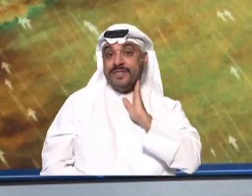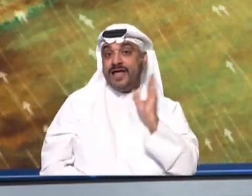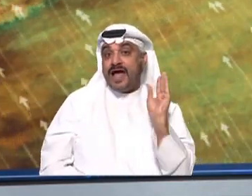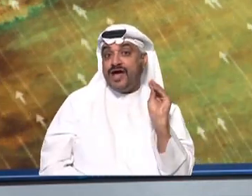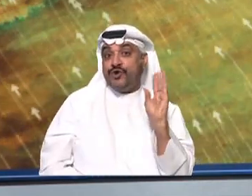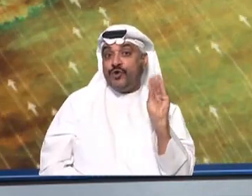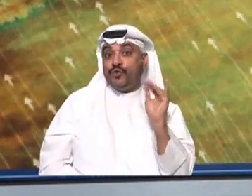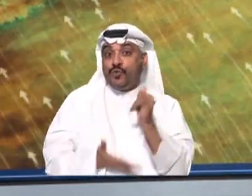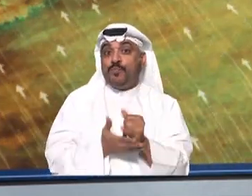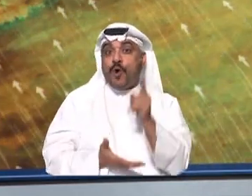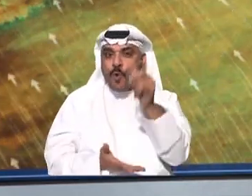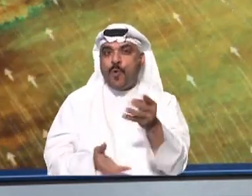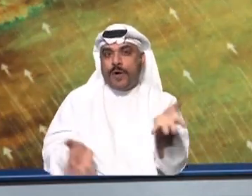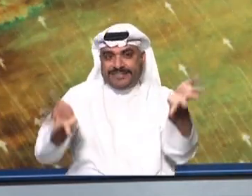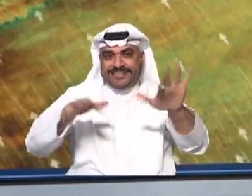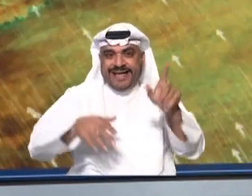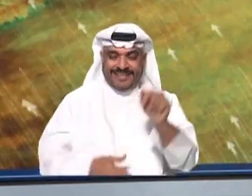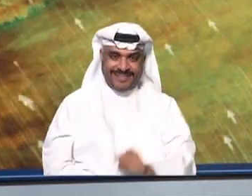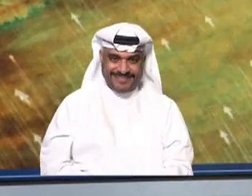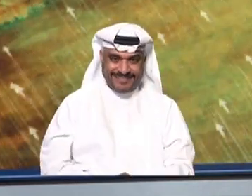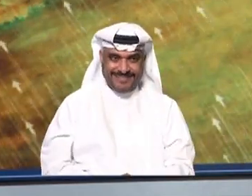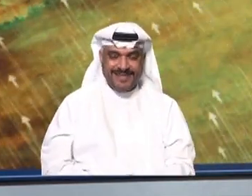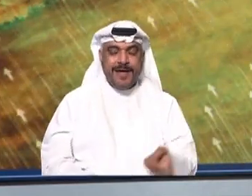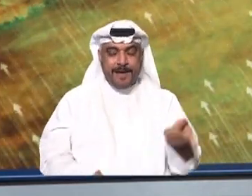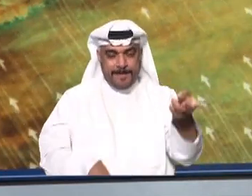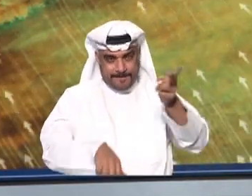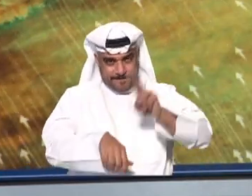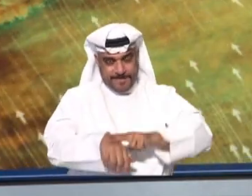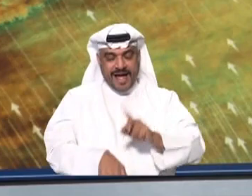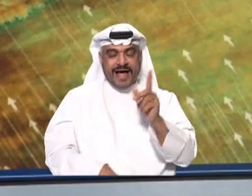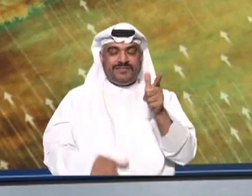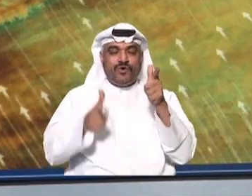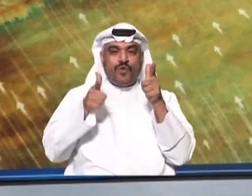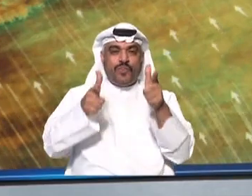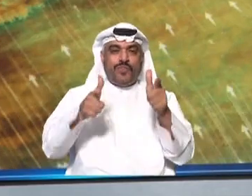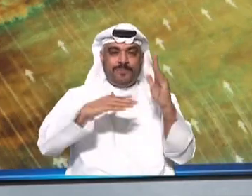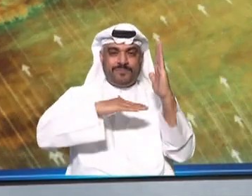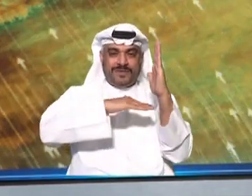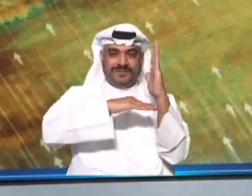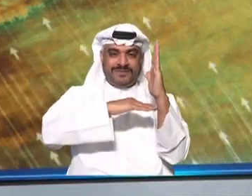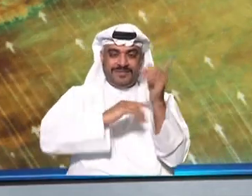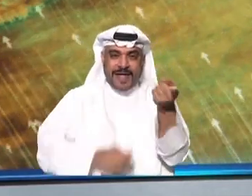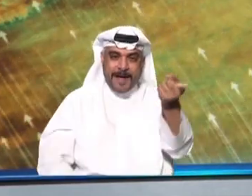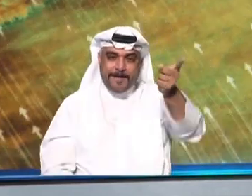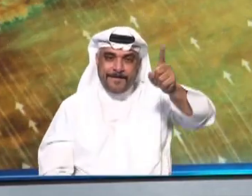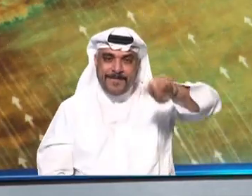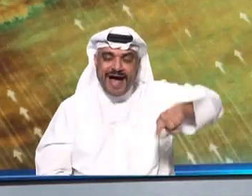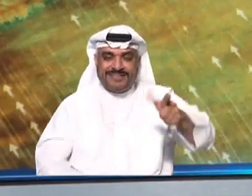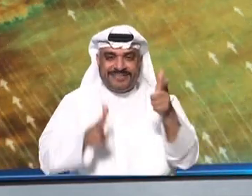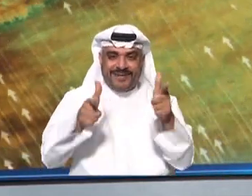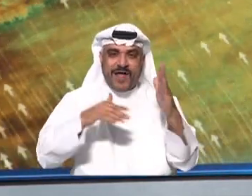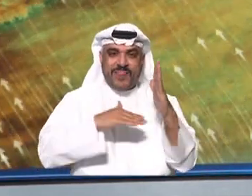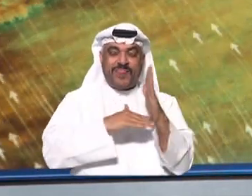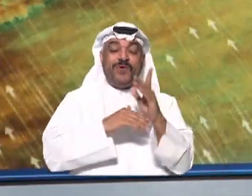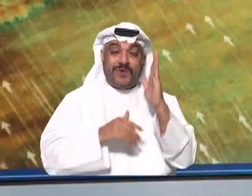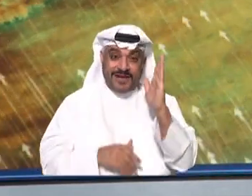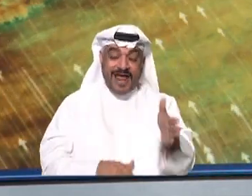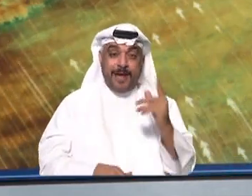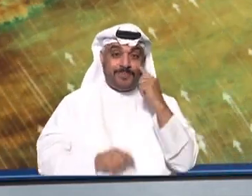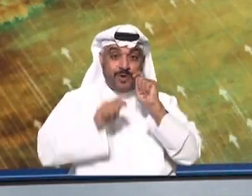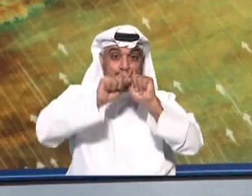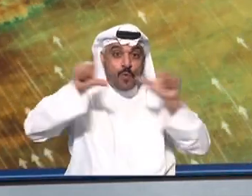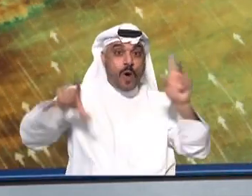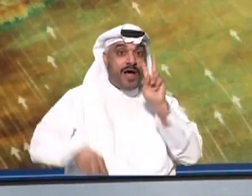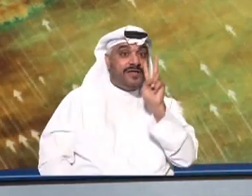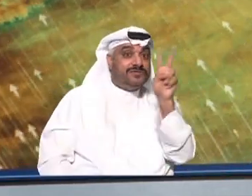في طبقات الجو العليا. كذلك ابتداء من منتصف نهار يوم الغد مع تحول الرياح للرياح الشرقية راح نلاحظ أو نحس